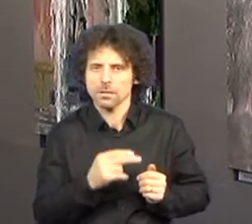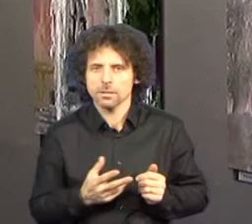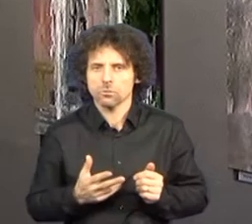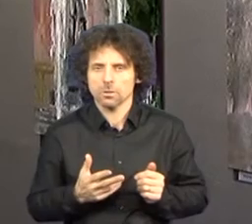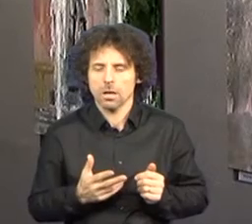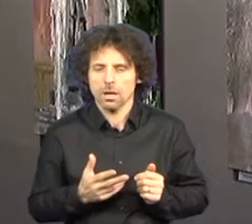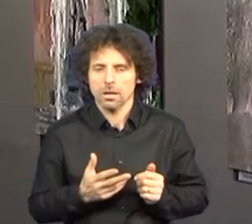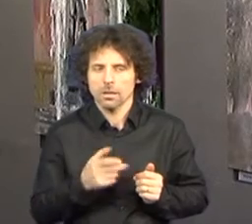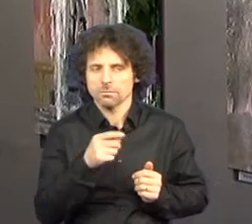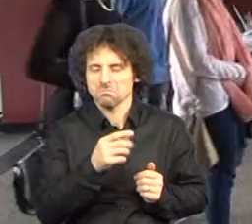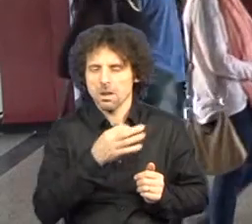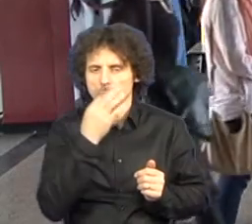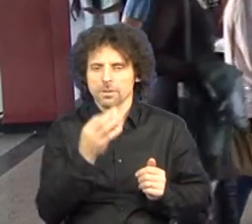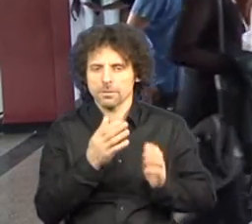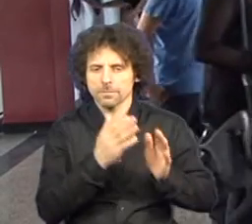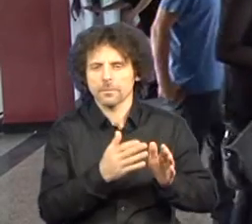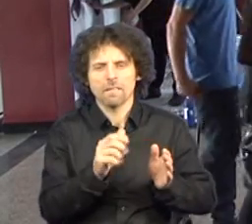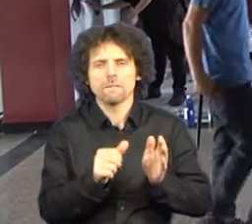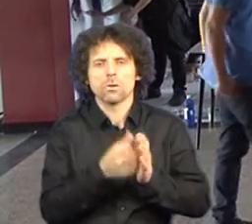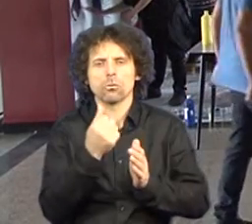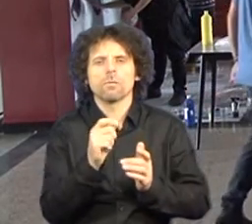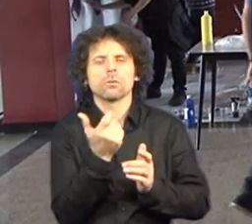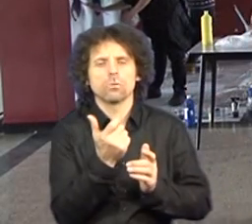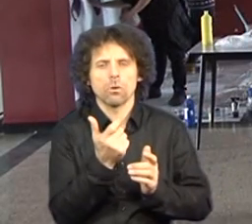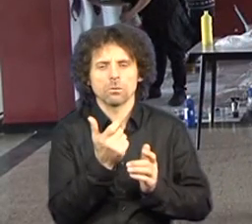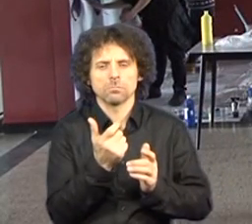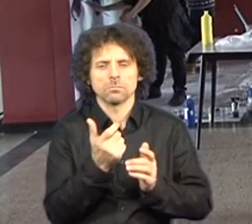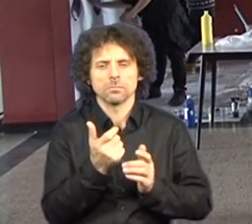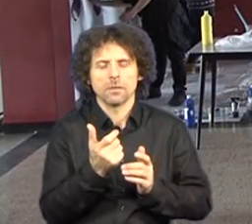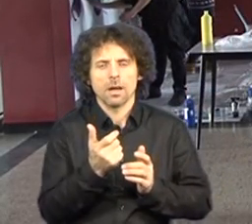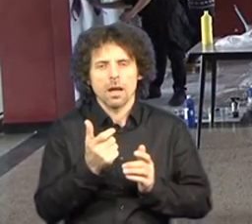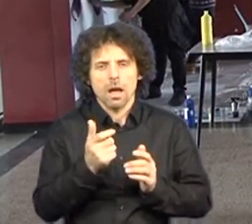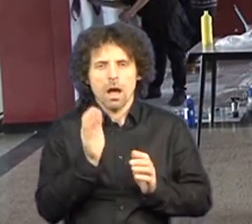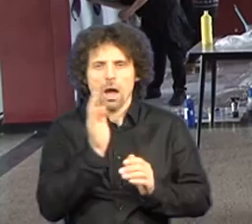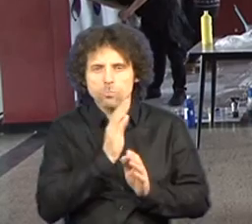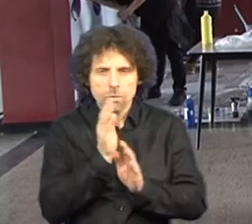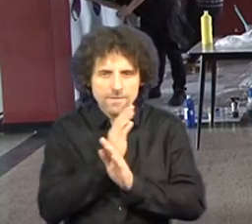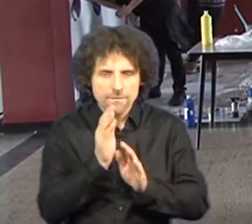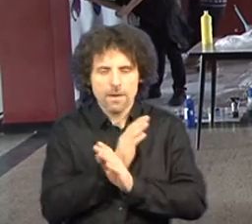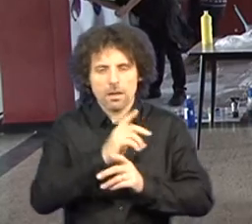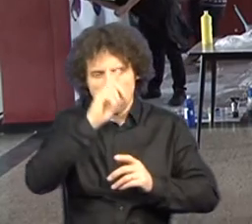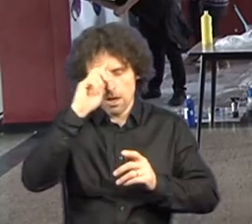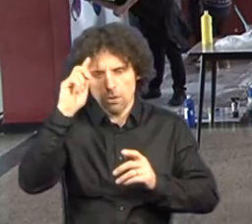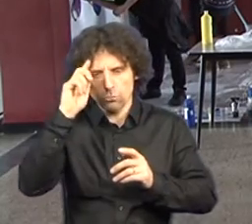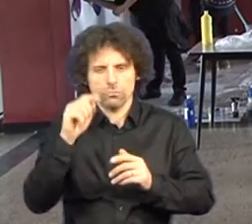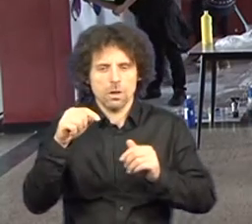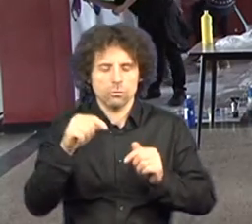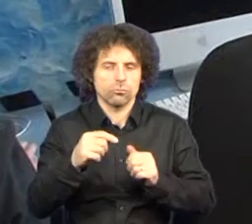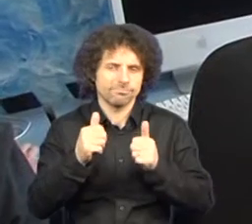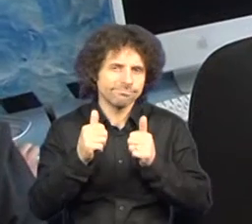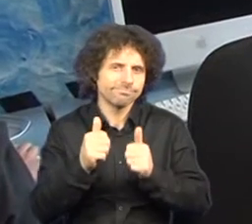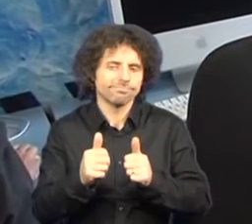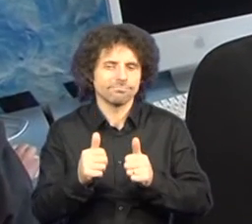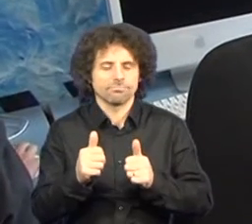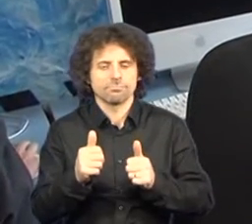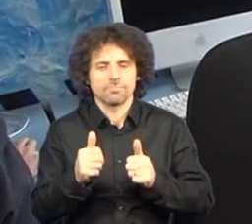no i to się tak najbardziej sprawdza. Co jest w nim wyjątkowe? No myślę, że przede wszystkim atmosfera, no i ludzie, którzy ją tworzą, a przede